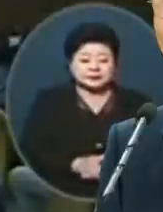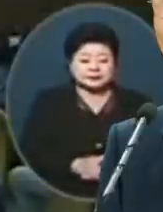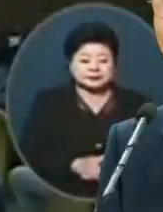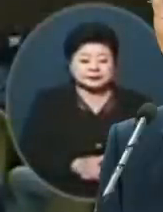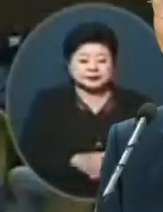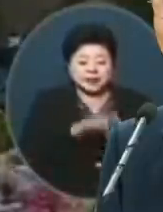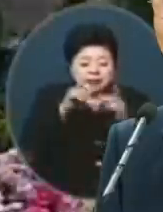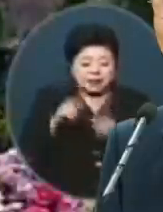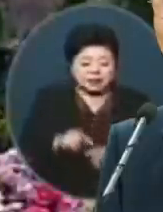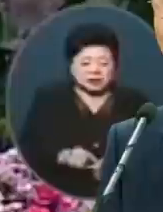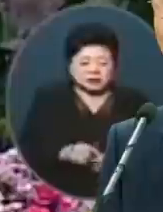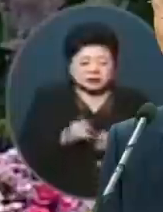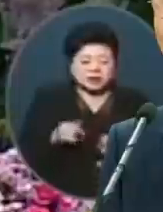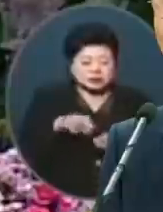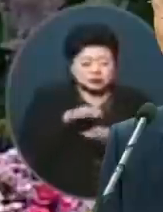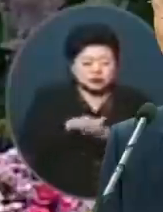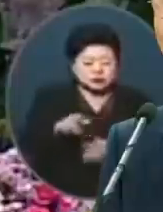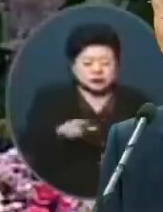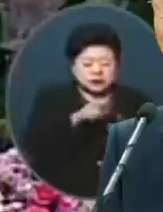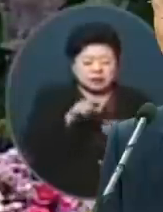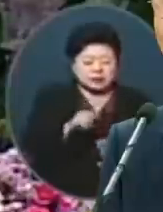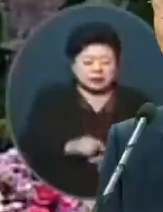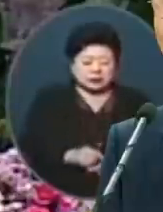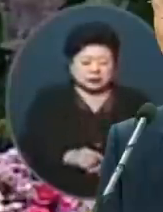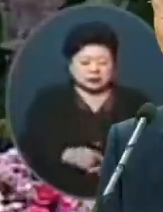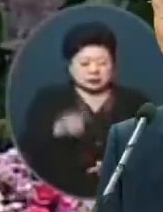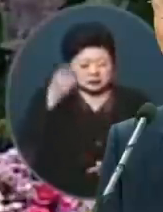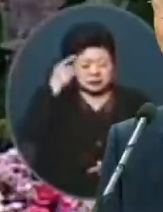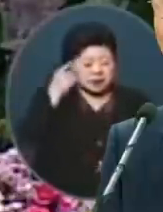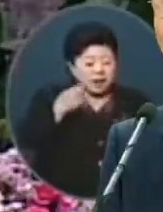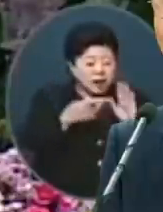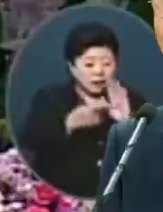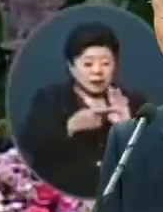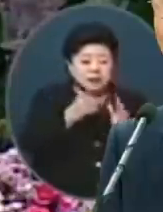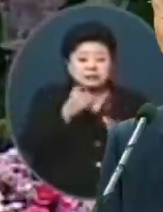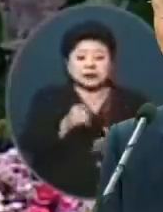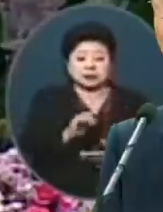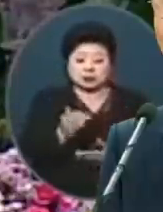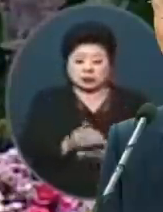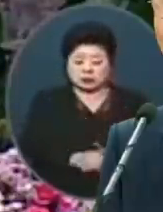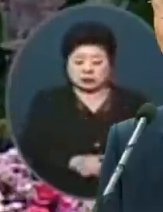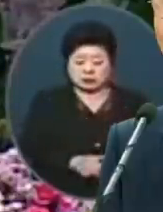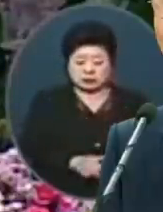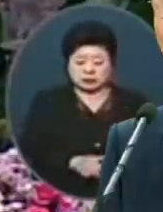우리는 살고 인본주의 위로 살면 부정적인 생각과 말을 하게 되는 것입니다.